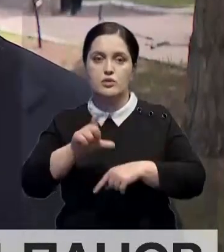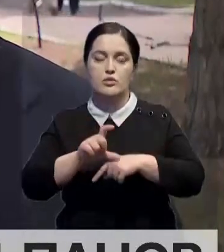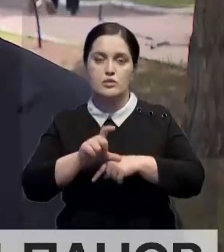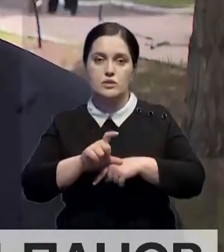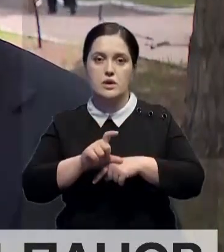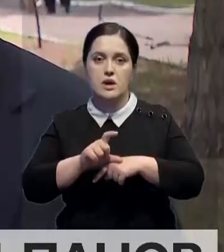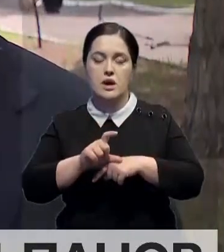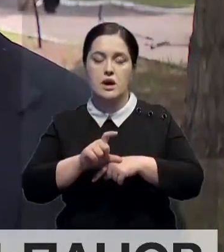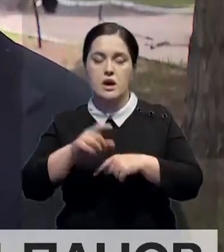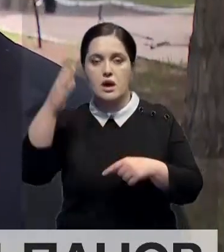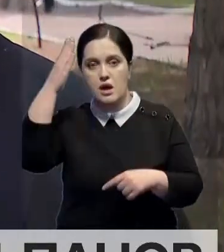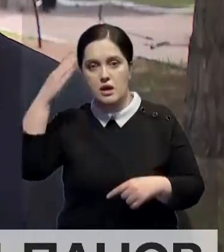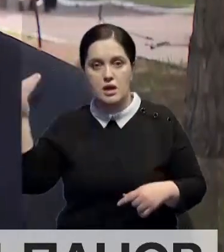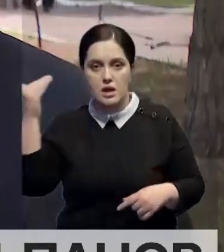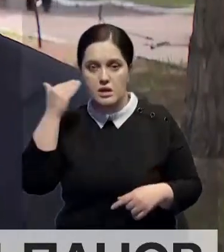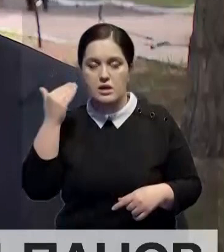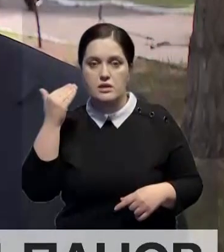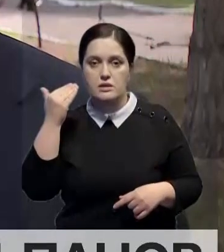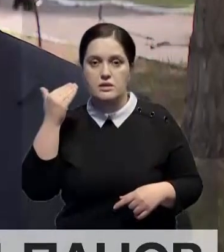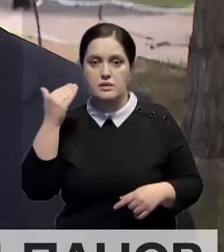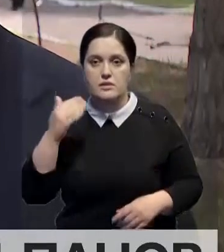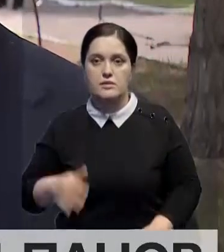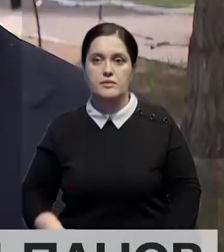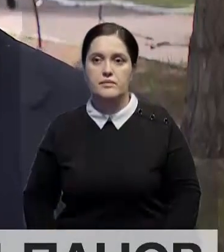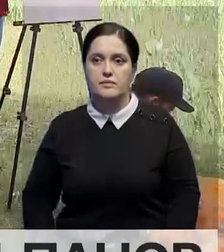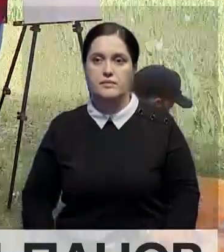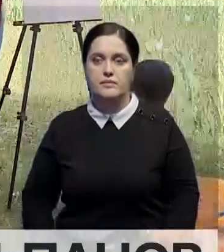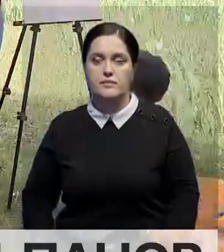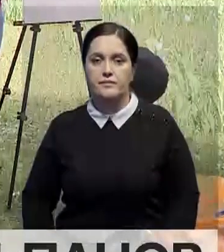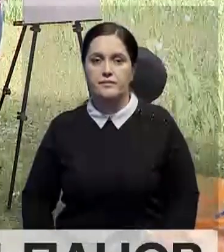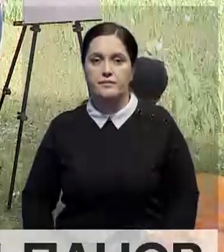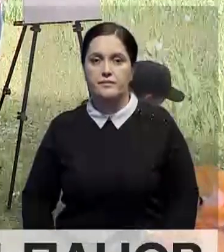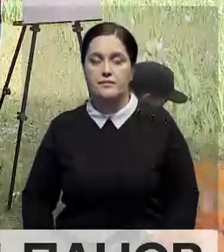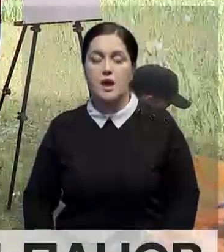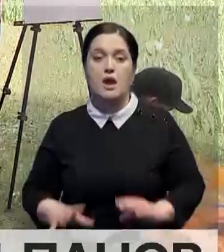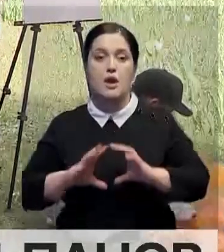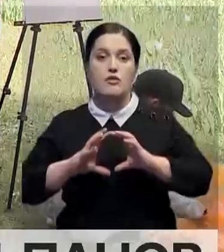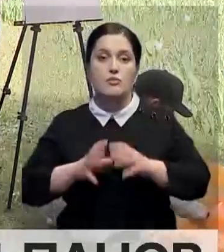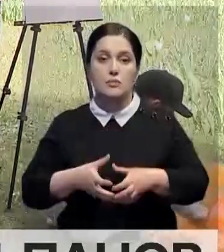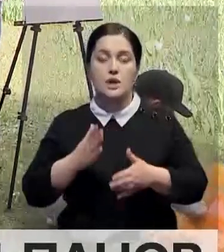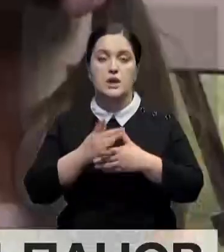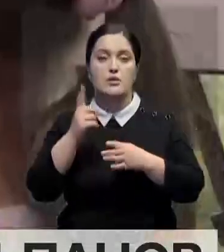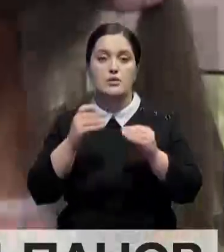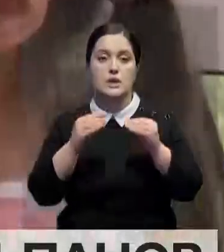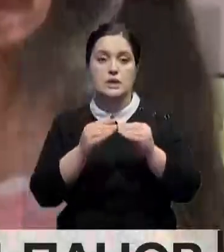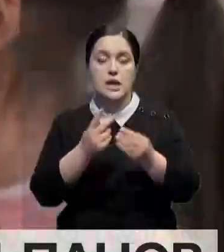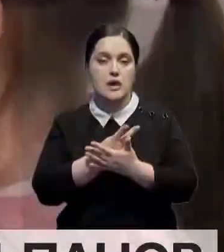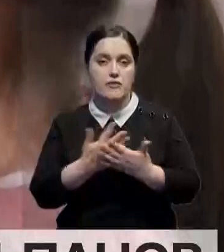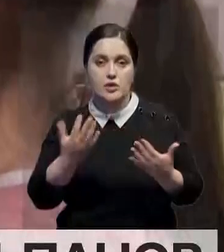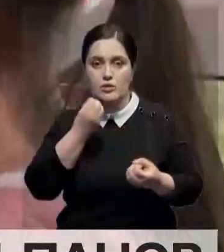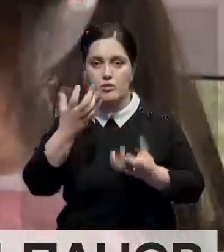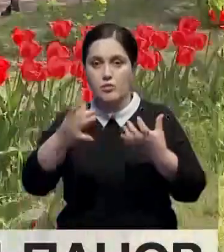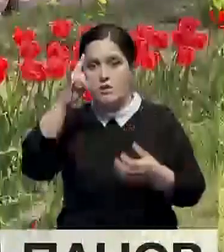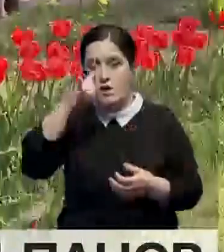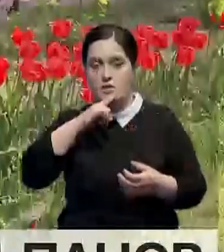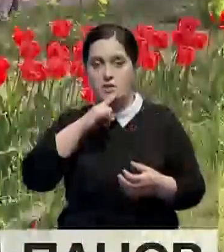То есть несколько сортов, которые сейчас может как бы увидеть весь мир. В мире насчитывается около 110 видов тюльпанов, а Казахстан